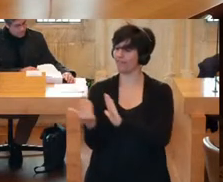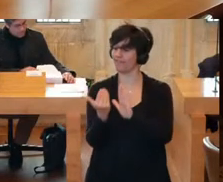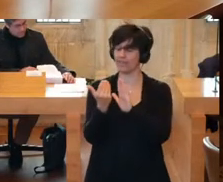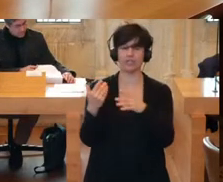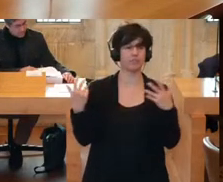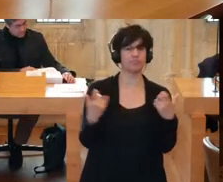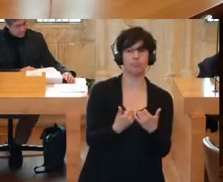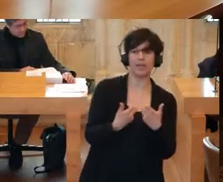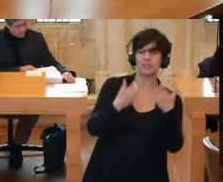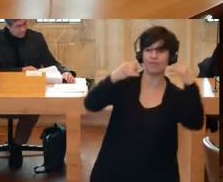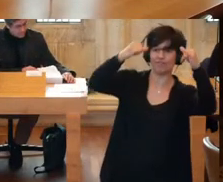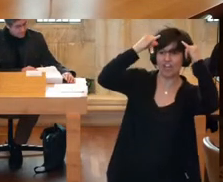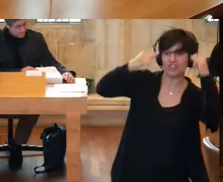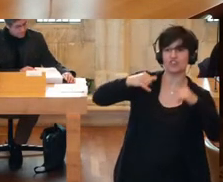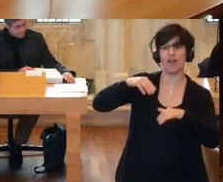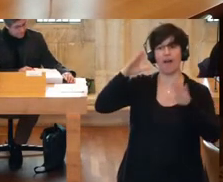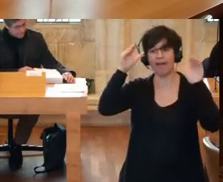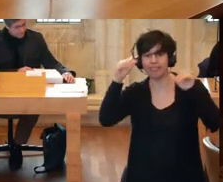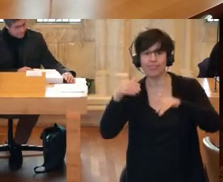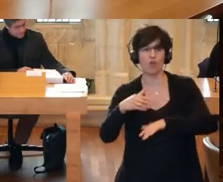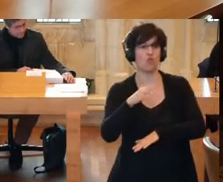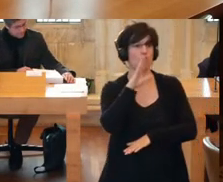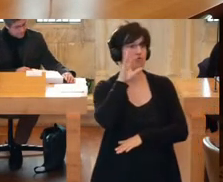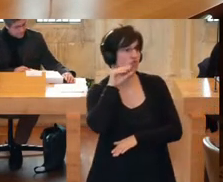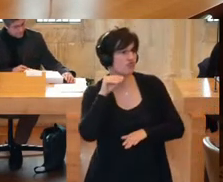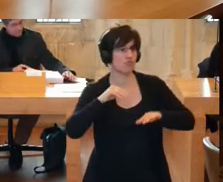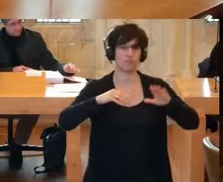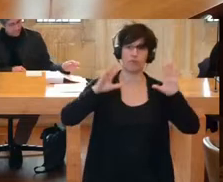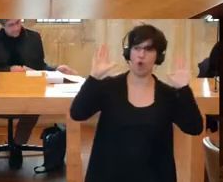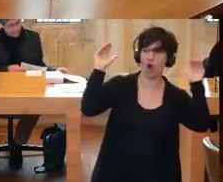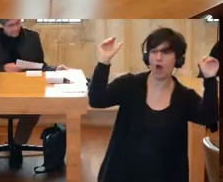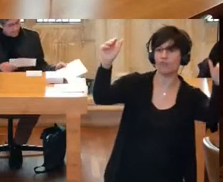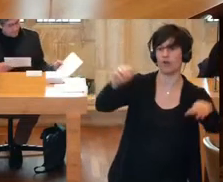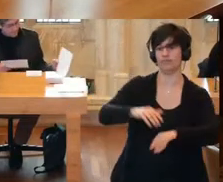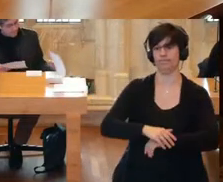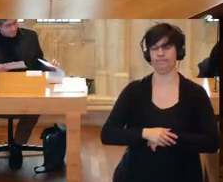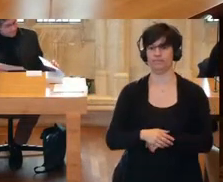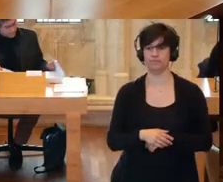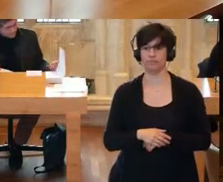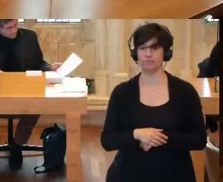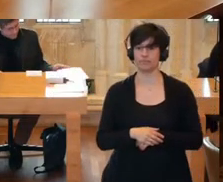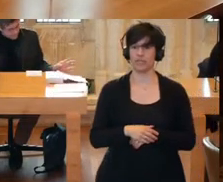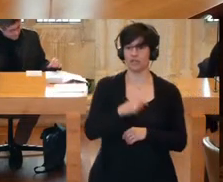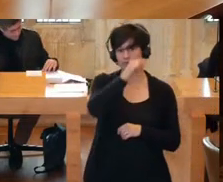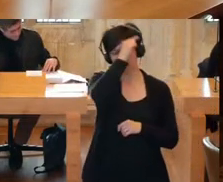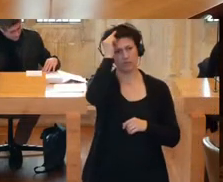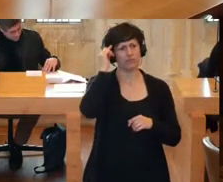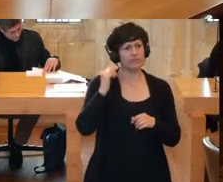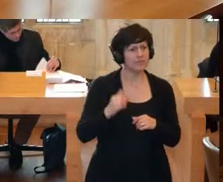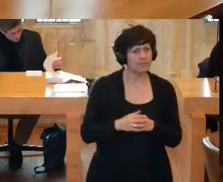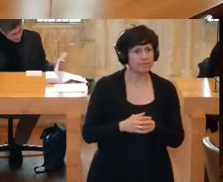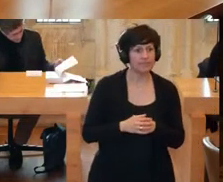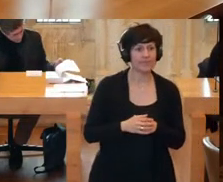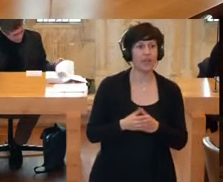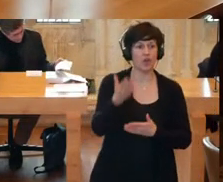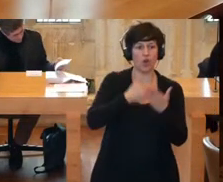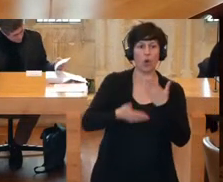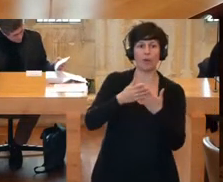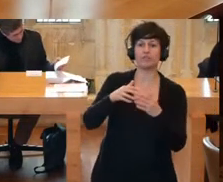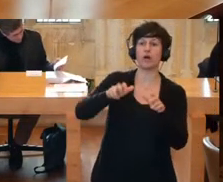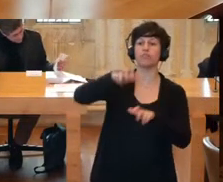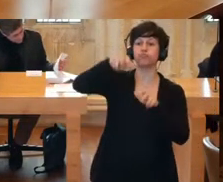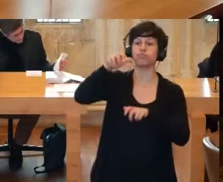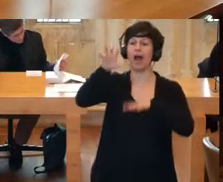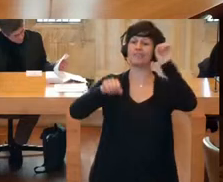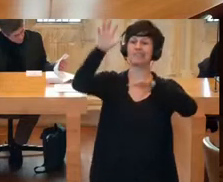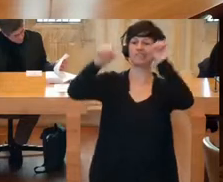Adieu, vaches, ânes, cochons. Un parcours aventure va voir le jour. Avant de commenter les aménagements